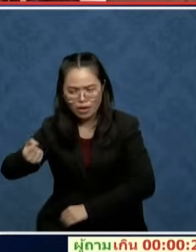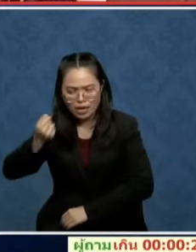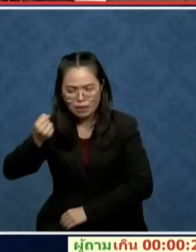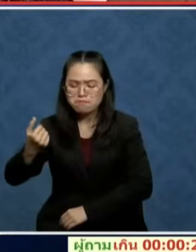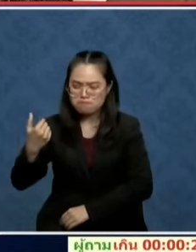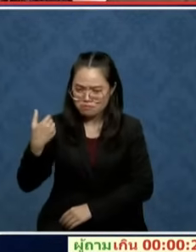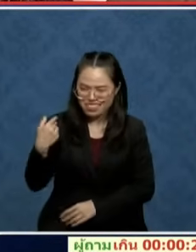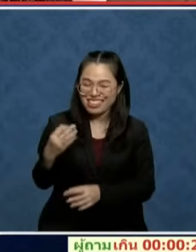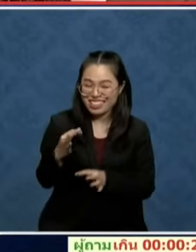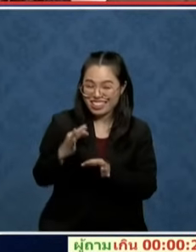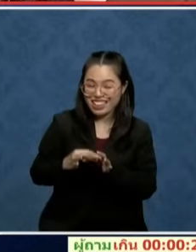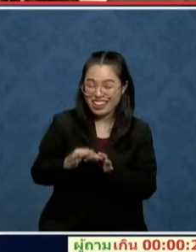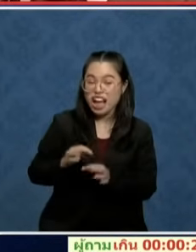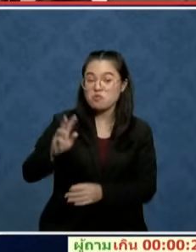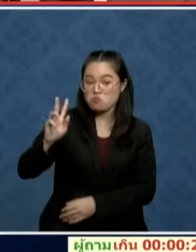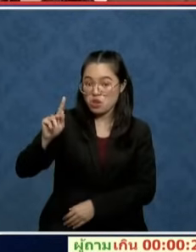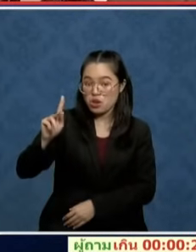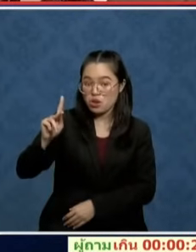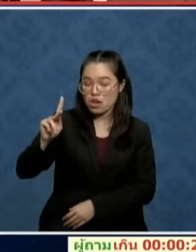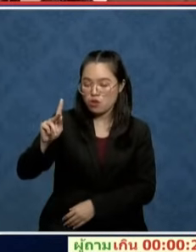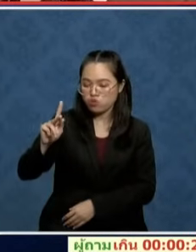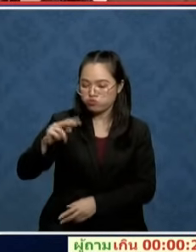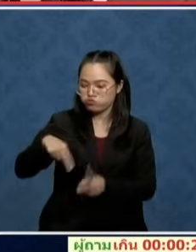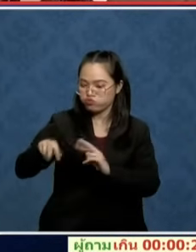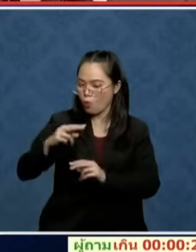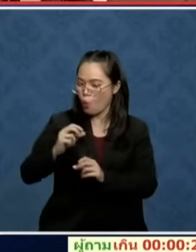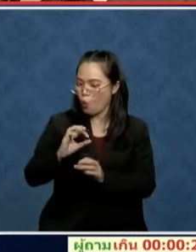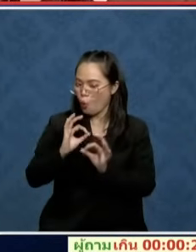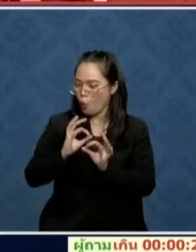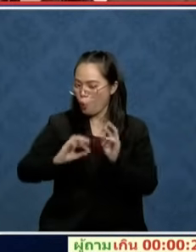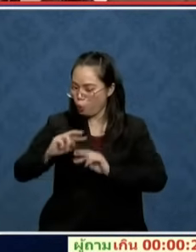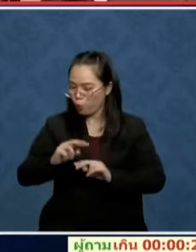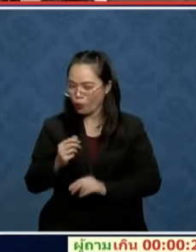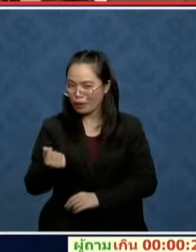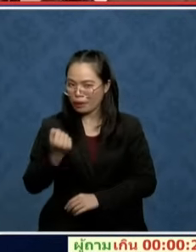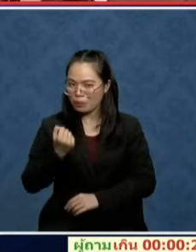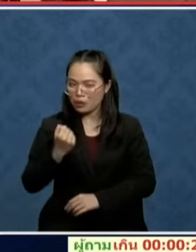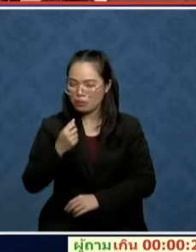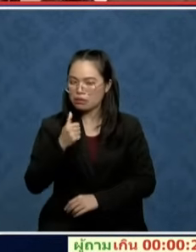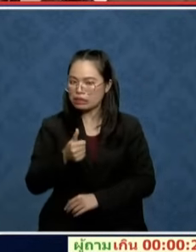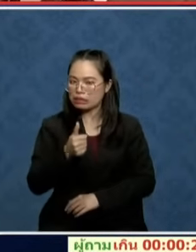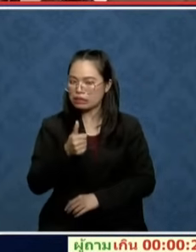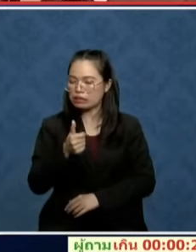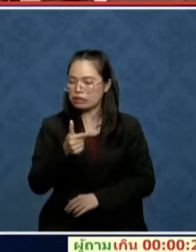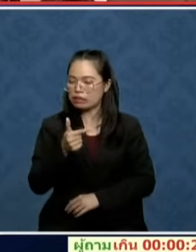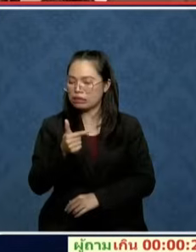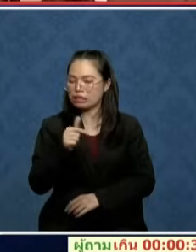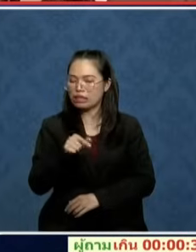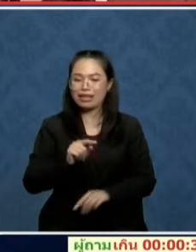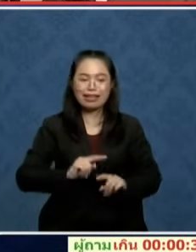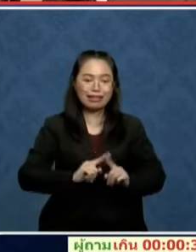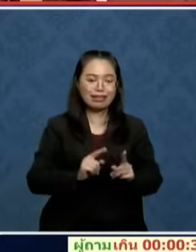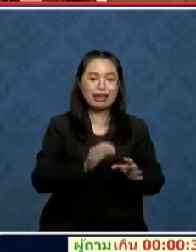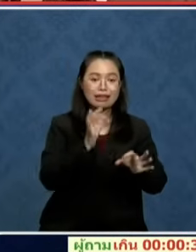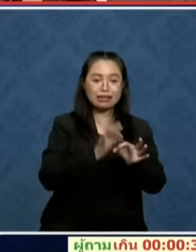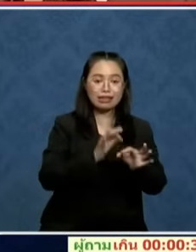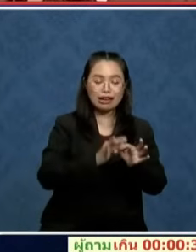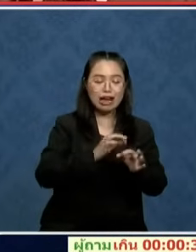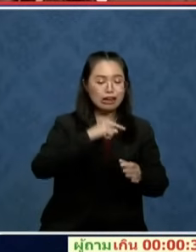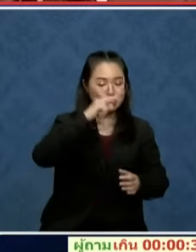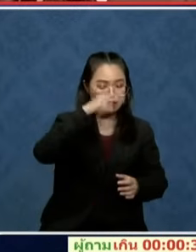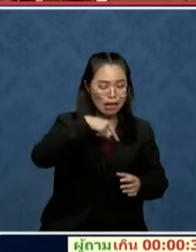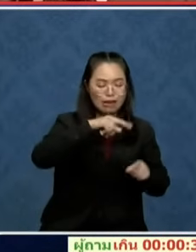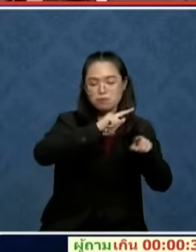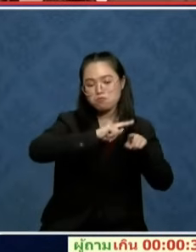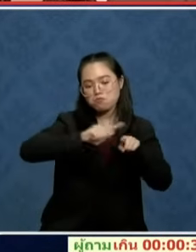แห่งหนึ่งสีเขียวครับทำได้ดีเรื่องนี้ผมก็ขอชื่นชมนะครับแต่ว่าปัญหาก็คือว่าธนาคารต่างๆของประเทศเราเ